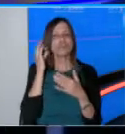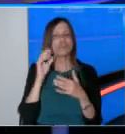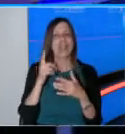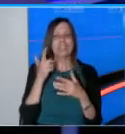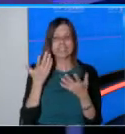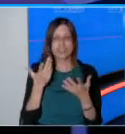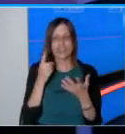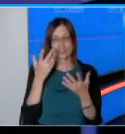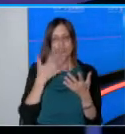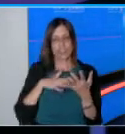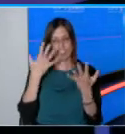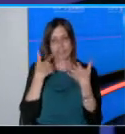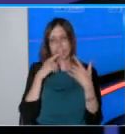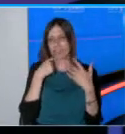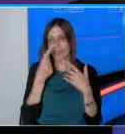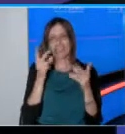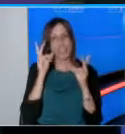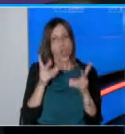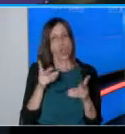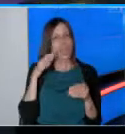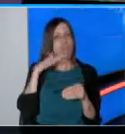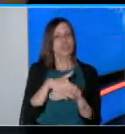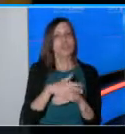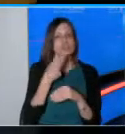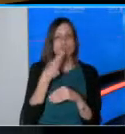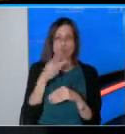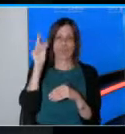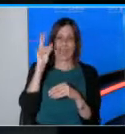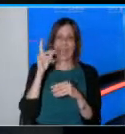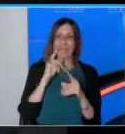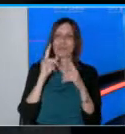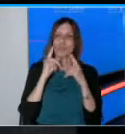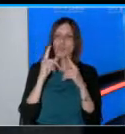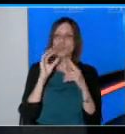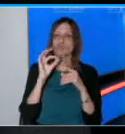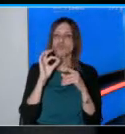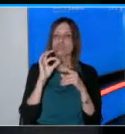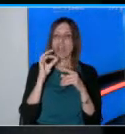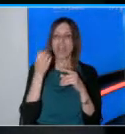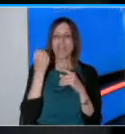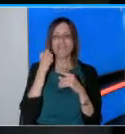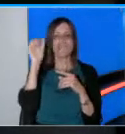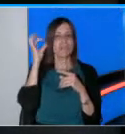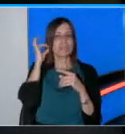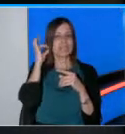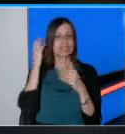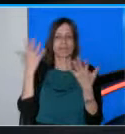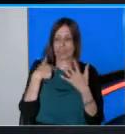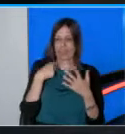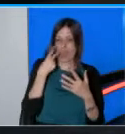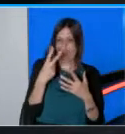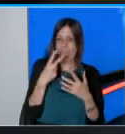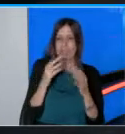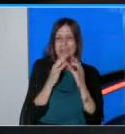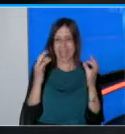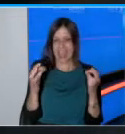רוצה שתסביר לי מה את אומרת, כן. יכולות בעצם להשפיע יותר בדיון הפמיניסטי. כי בעצם איך שאני רואה את זה,